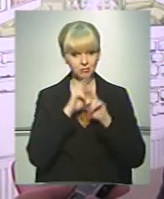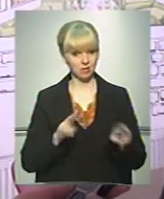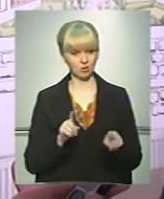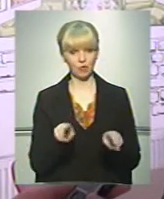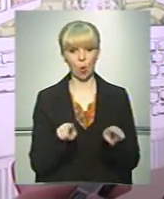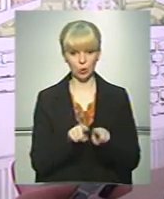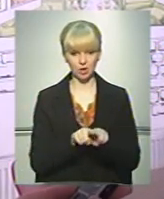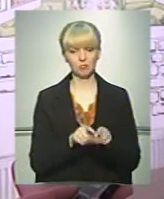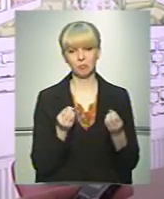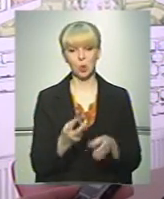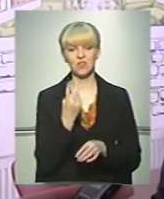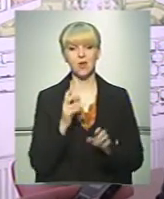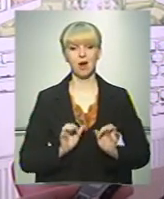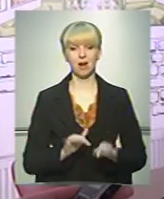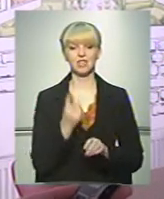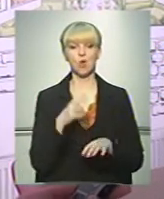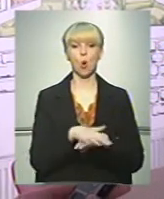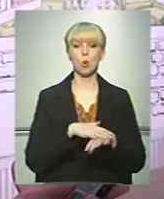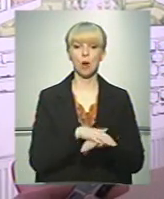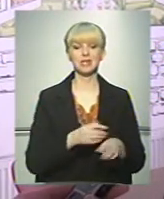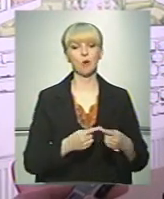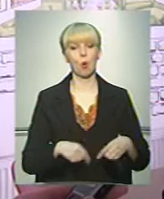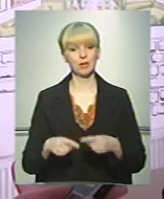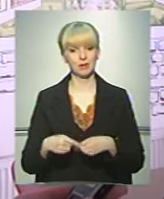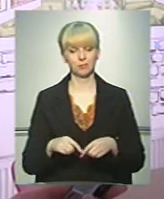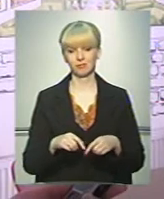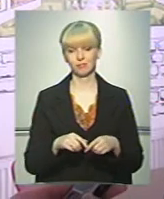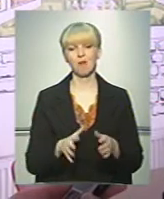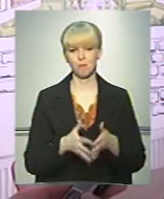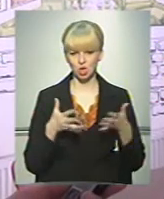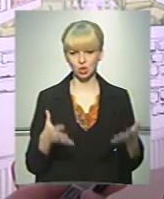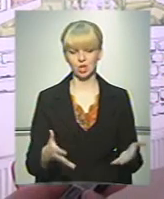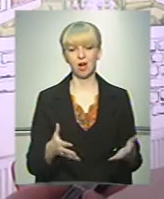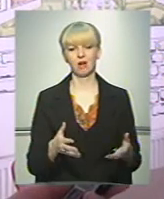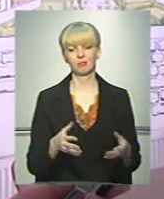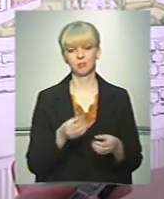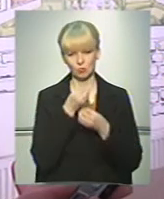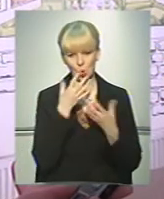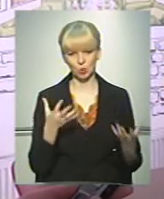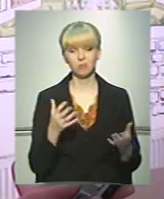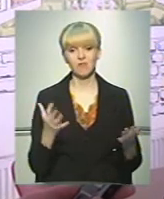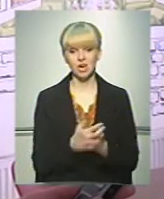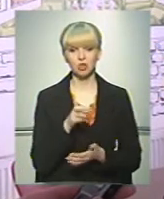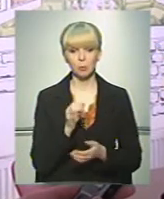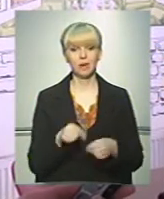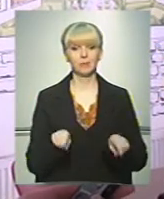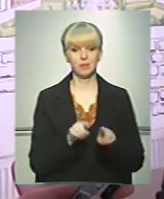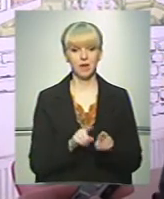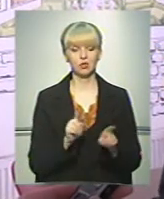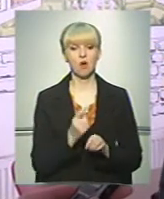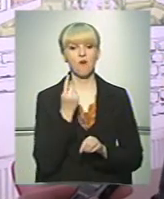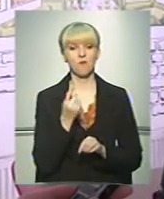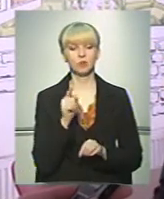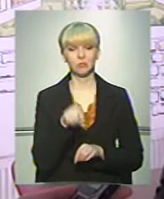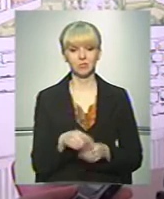вони однакові. Просто дві акції, дві громадські організації. Абсолютно масштабні, абсолютно хороші. І вийшло би так, що в один